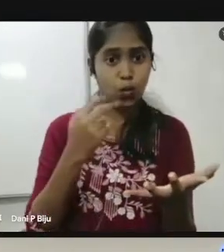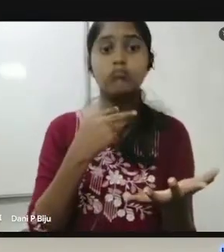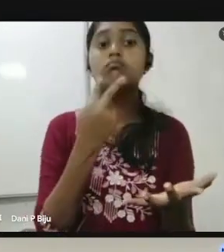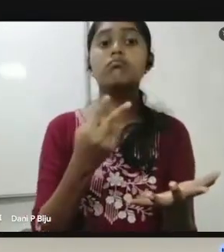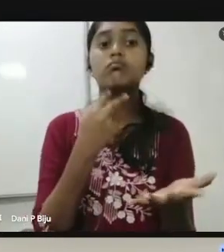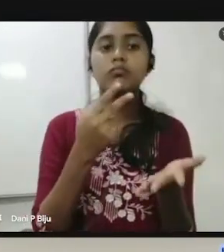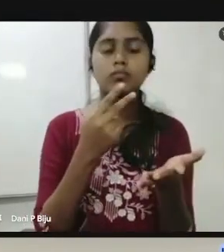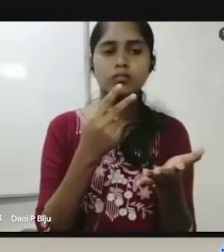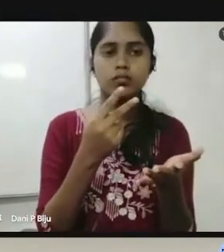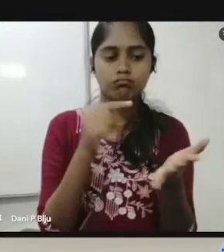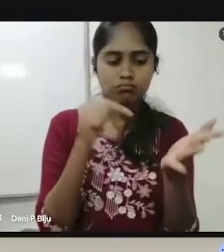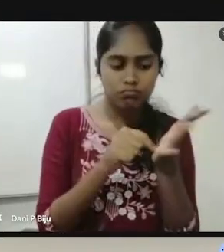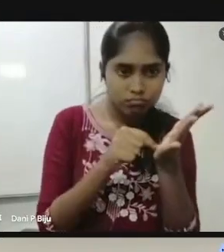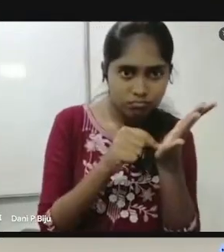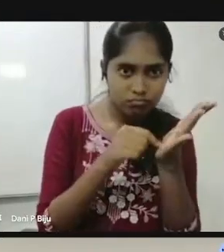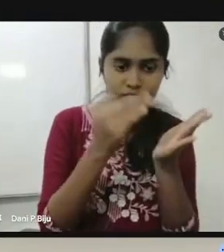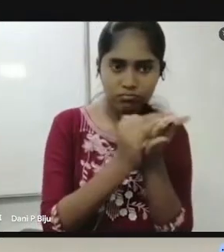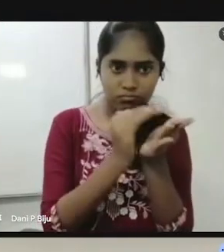ഓപ്ഷനും ഉണ്ട് ചില ഡിവൈസസ്.